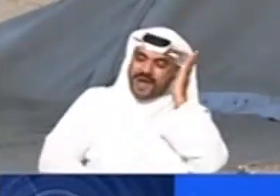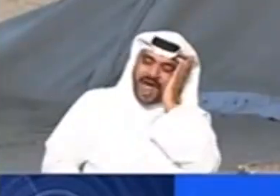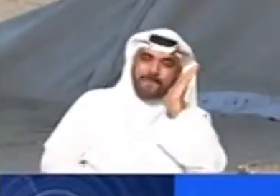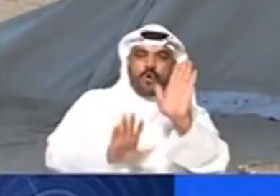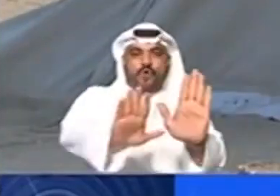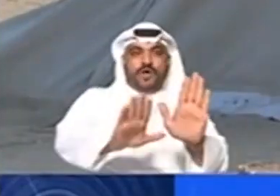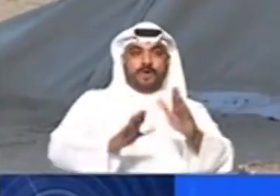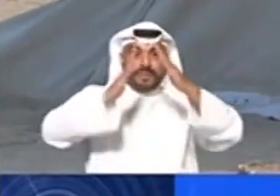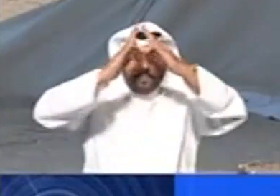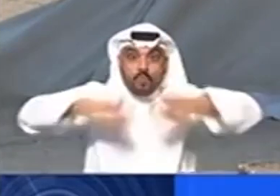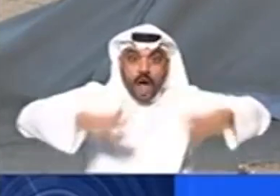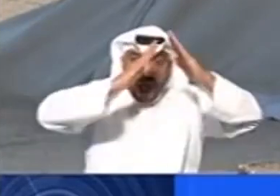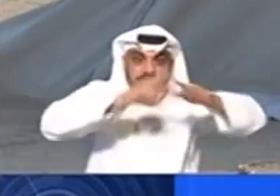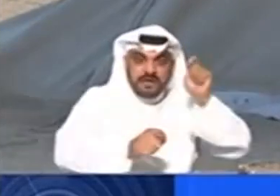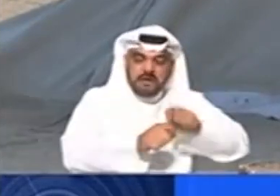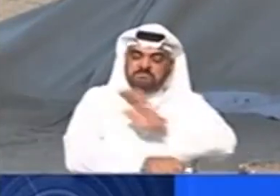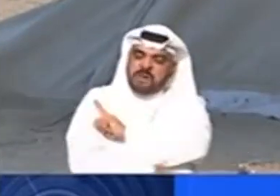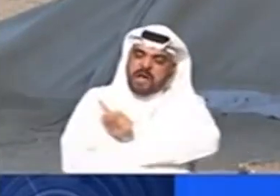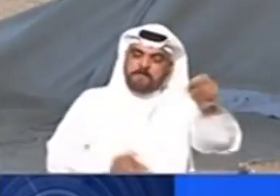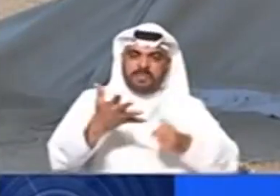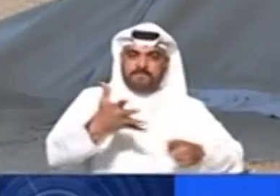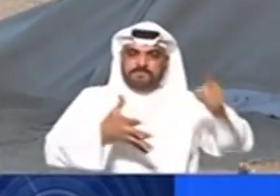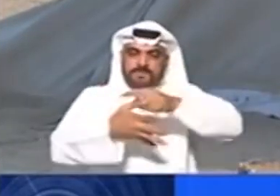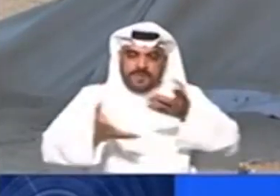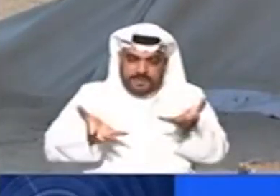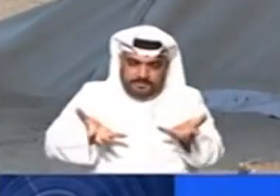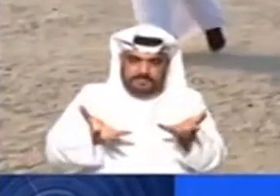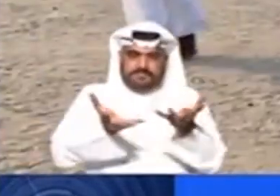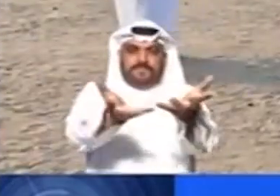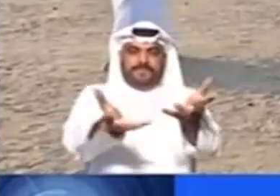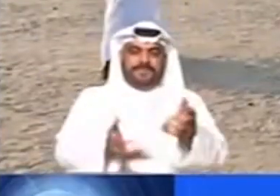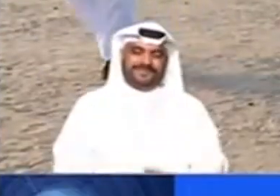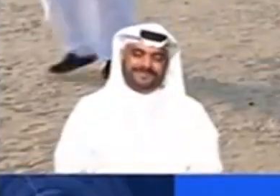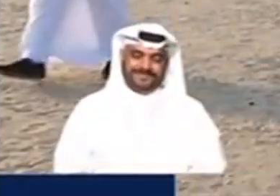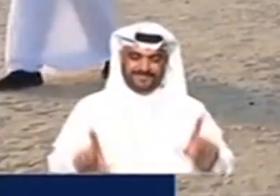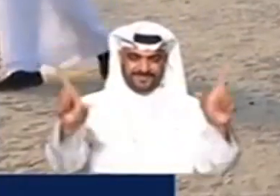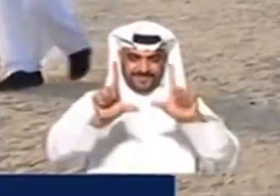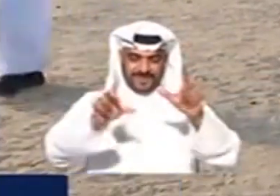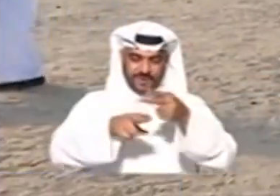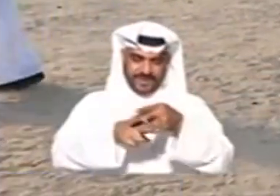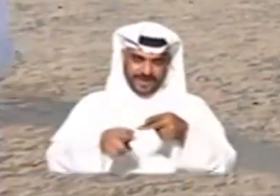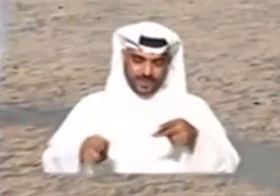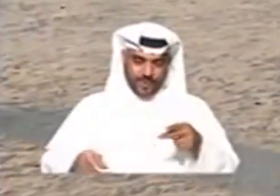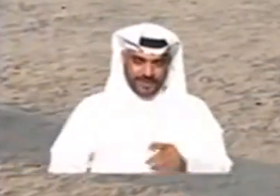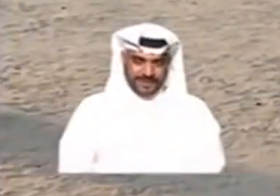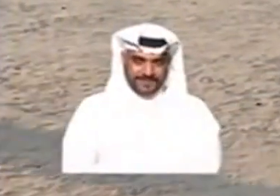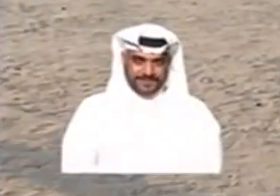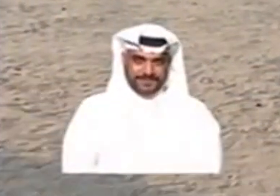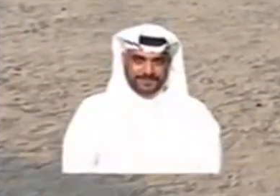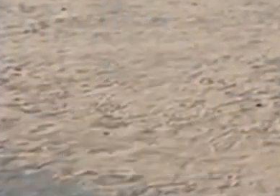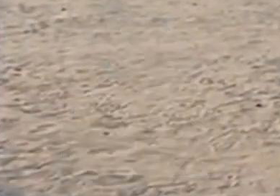إزالة فورية دون أي إنذار مسبق. يوسف صفر، تلفزيون دولة الكويت.